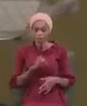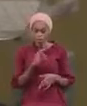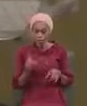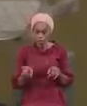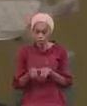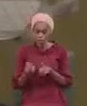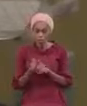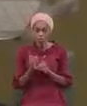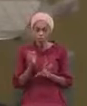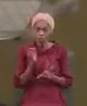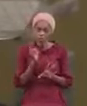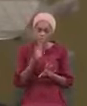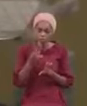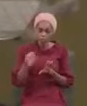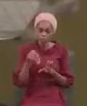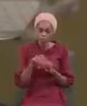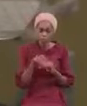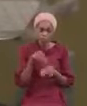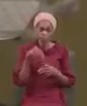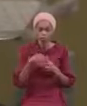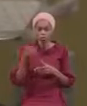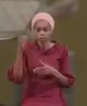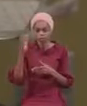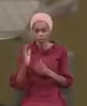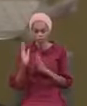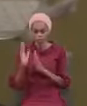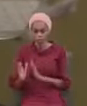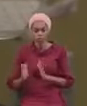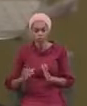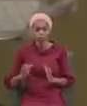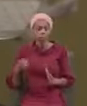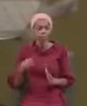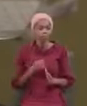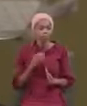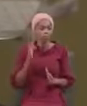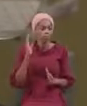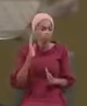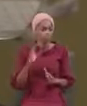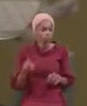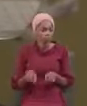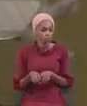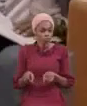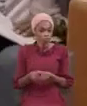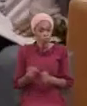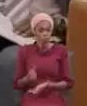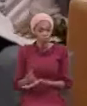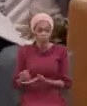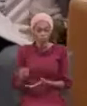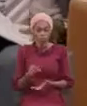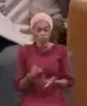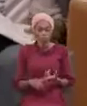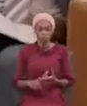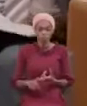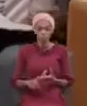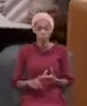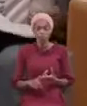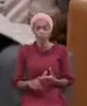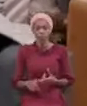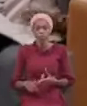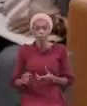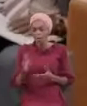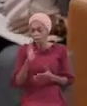à trouver le Seigneur Jésus-Christ comme le sauveur le seur va nous aider au nom de Jésus chapitre